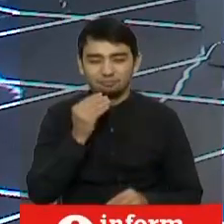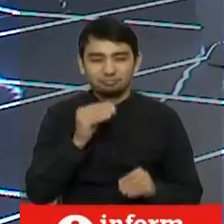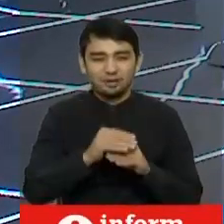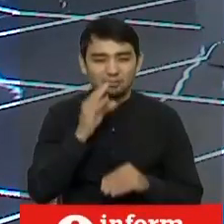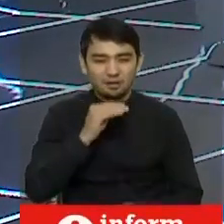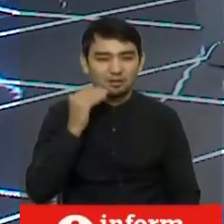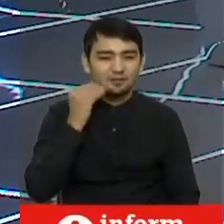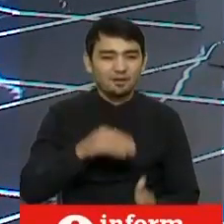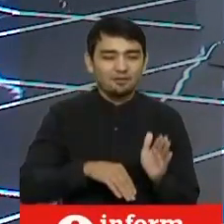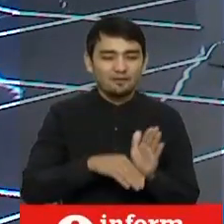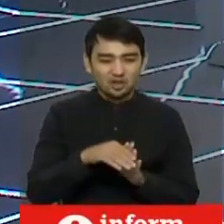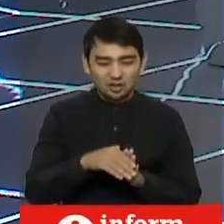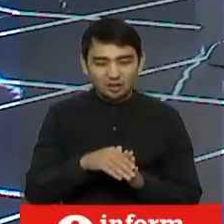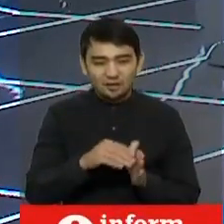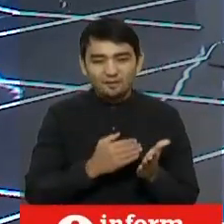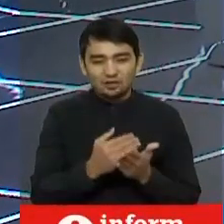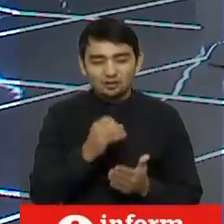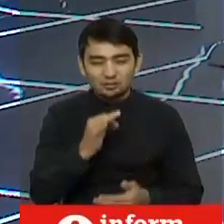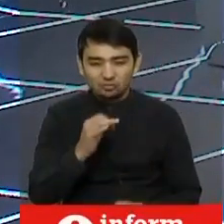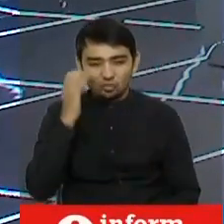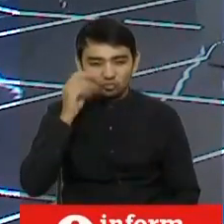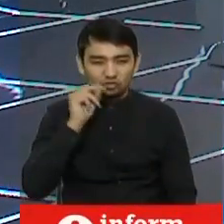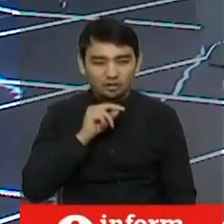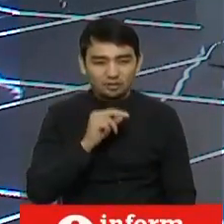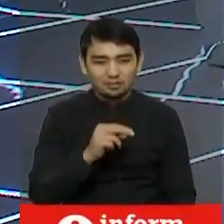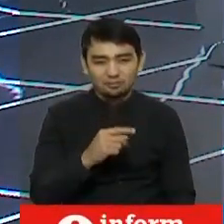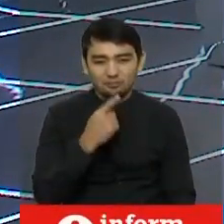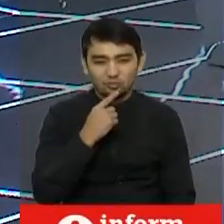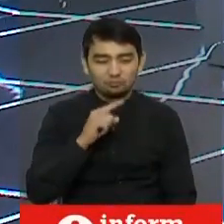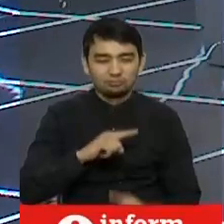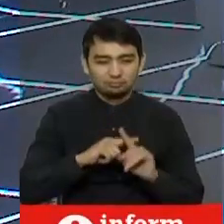жоғары сапалы түйіршіктелген қара кениялық шайы. Қаны қары